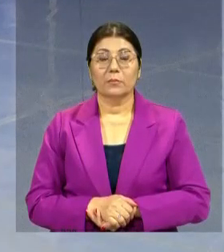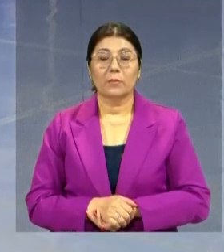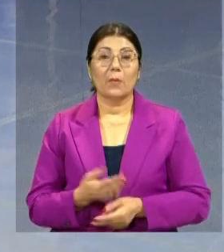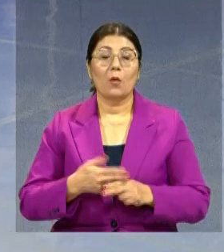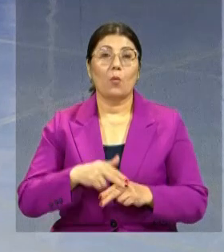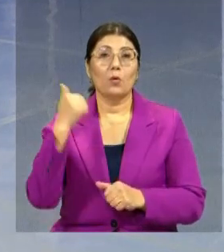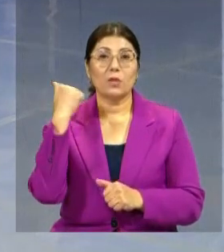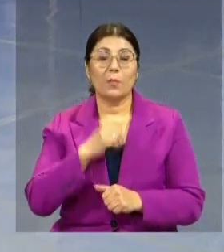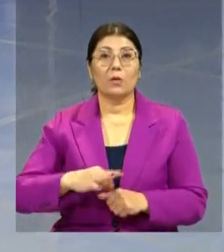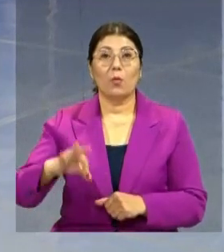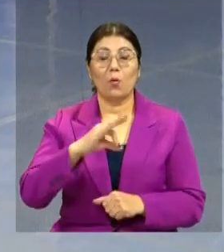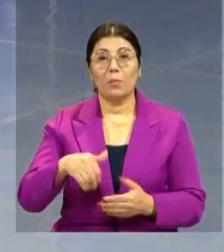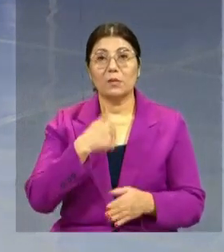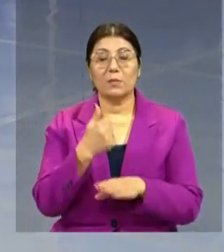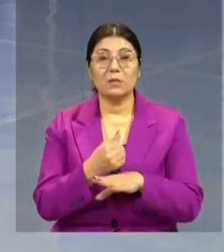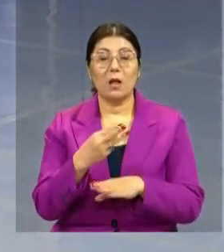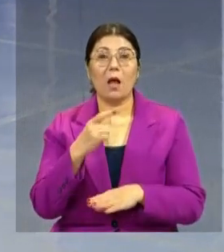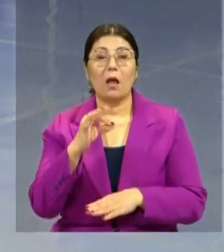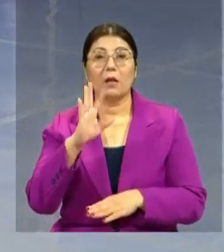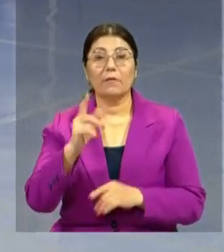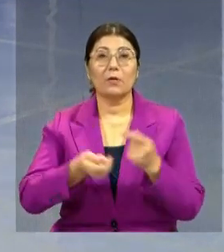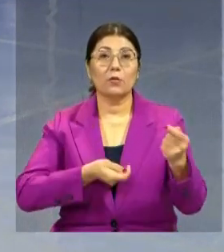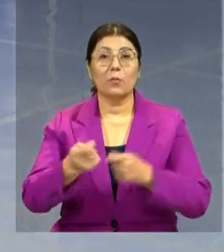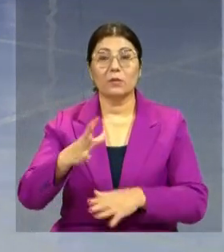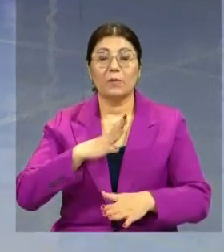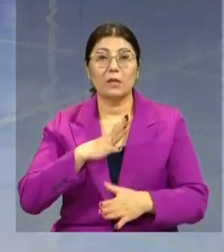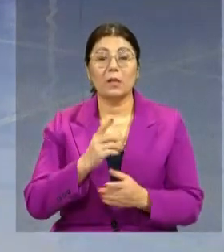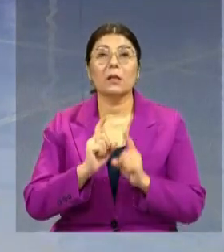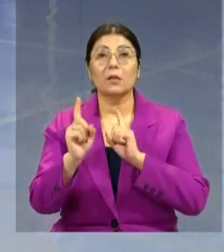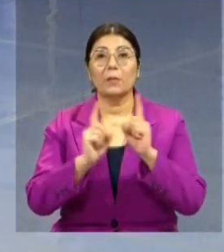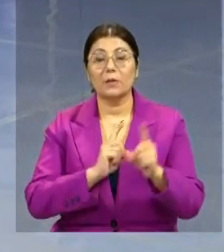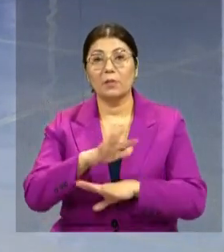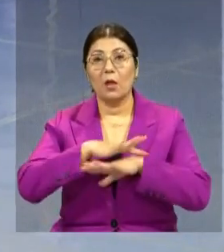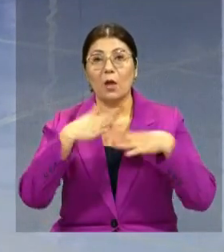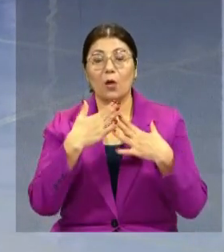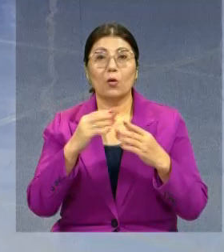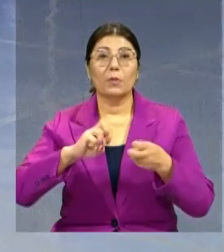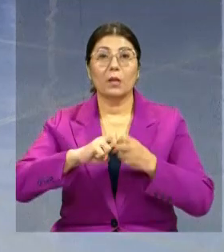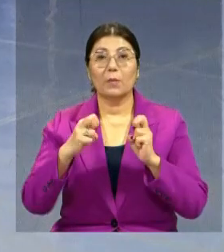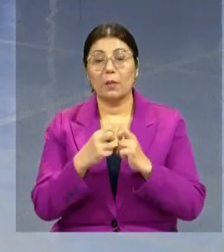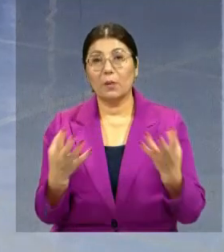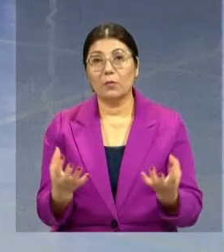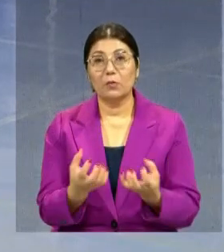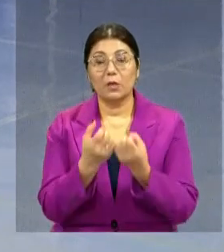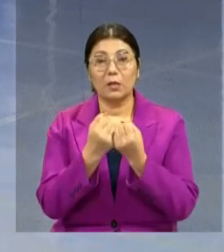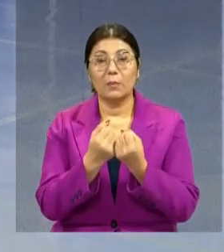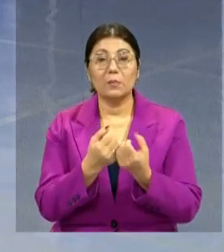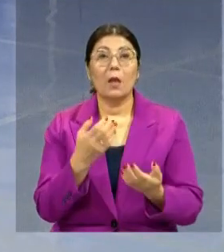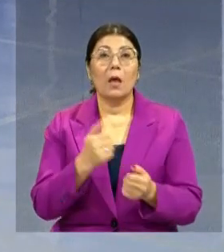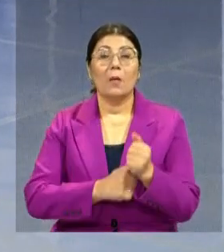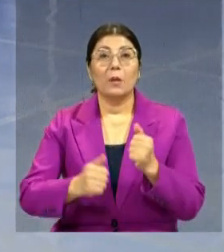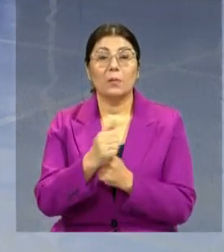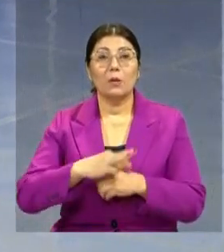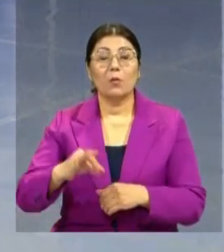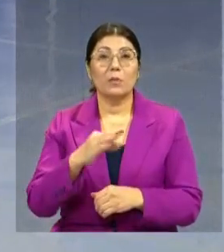Осы аптада облыс әкімі Асхат Шахаровтың төрағалығымен өткен аппараттық жиында бірнеше өзекті мәселе талқыланды. Алдымен